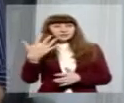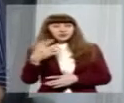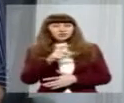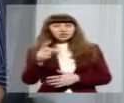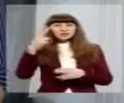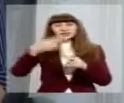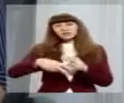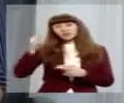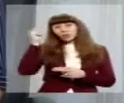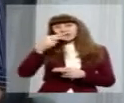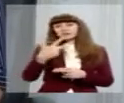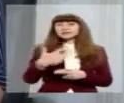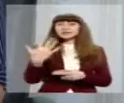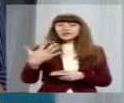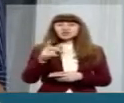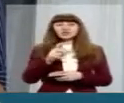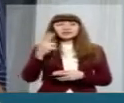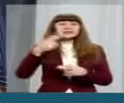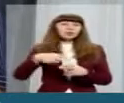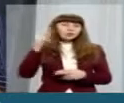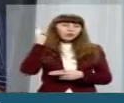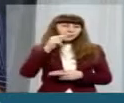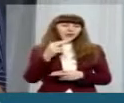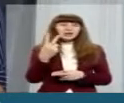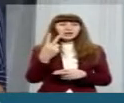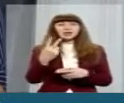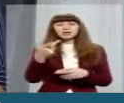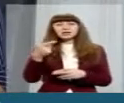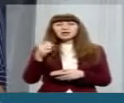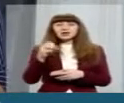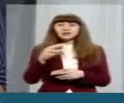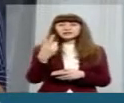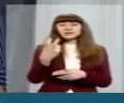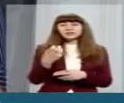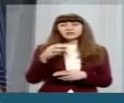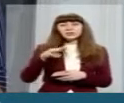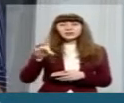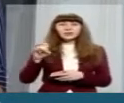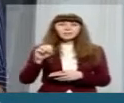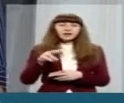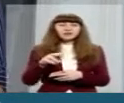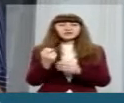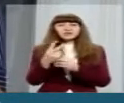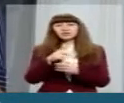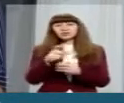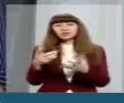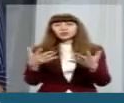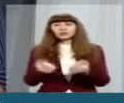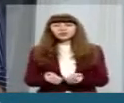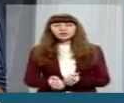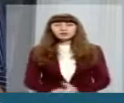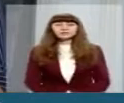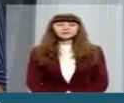человек, завершили курсы 35 человек. Гранты в размере 200 МРП при плане 12 выданы также 12 человек, то есть